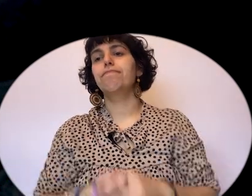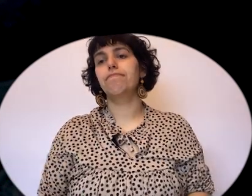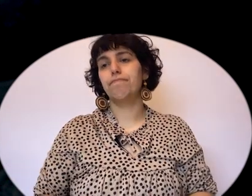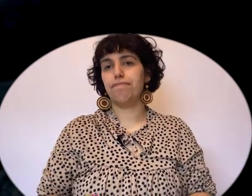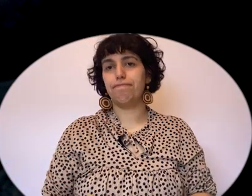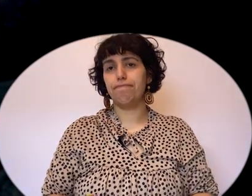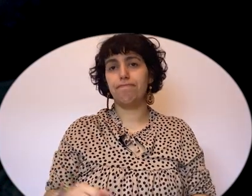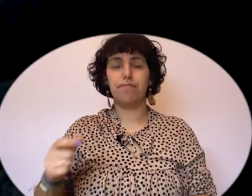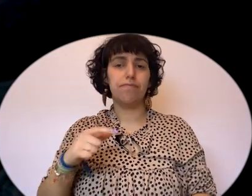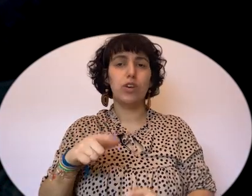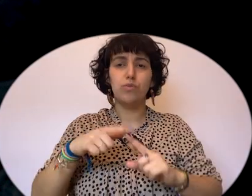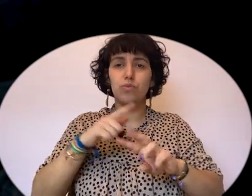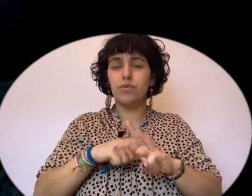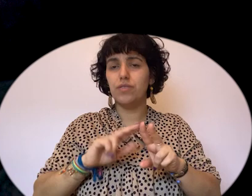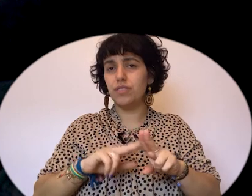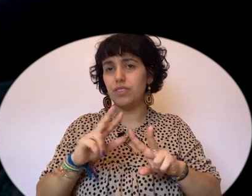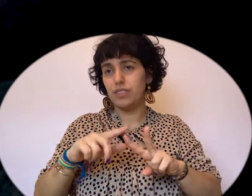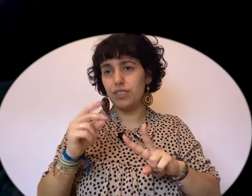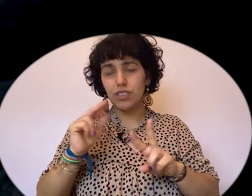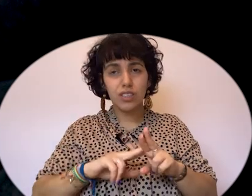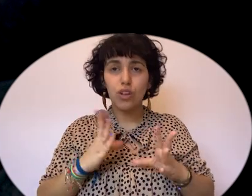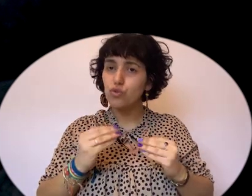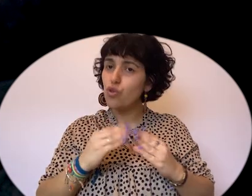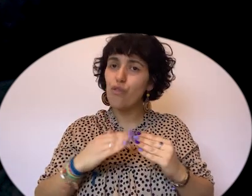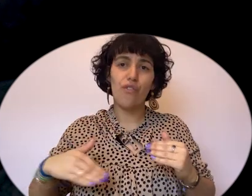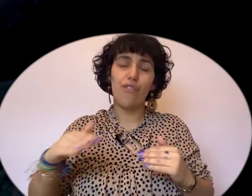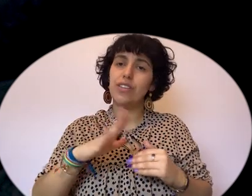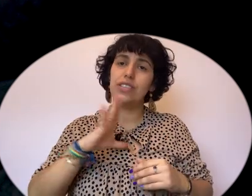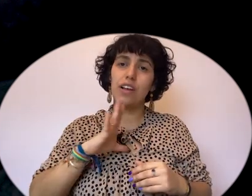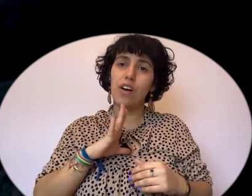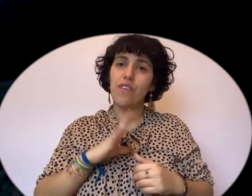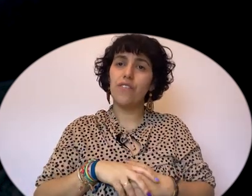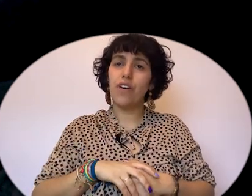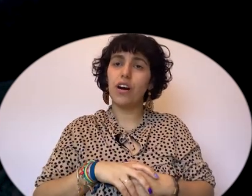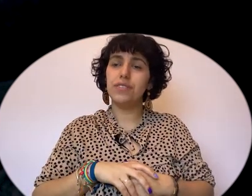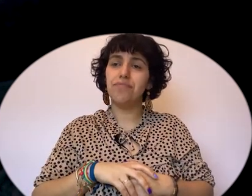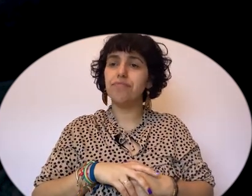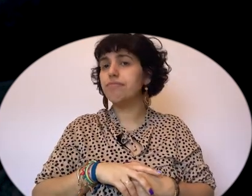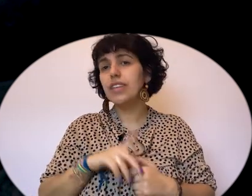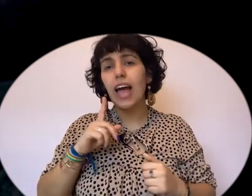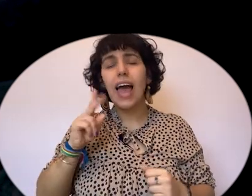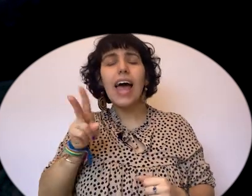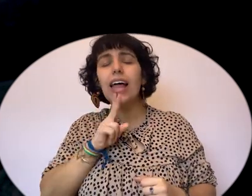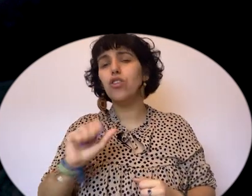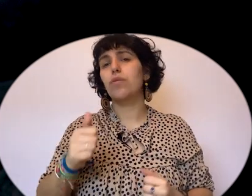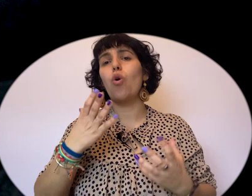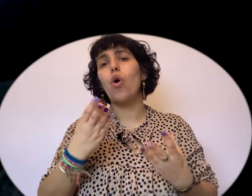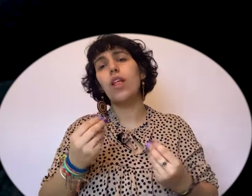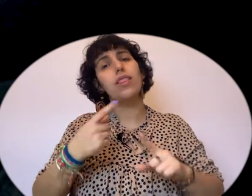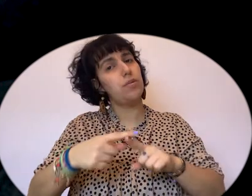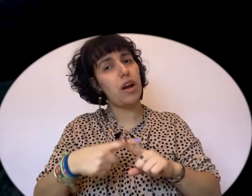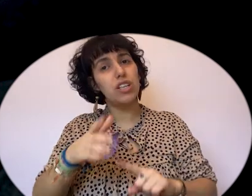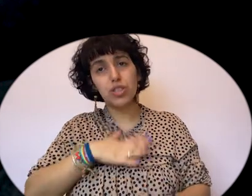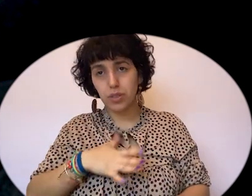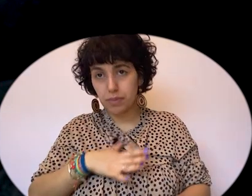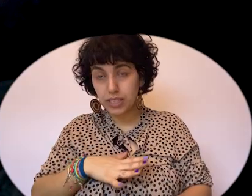bu teknikler çok fazla hemen iyi en şey olanları enfektif olanları paylaşmak istedim Ben sizlerle